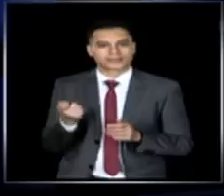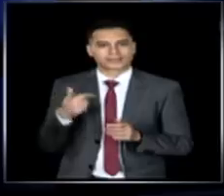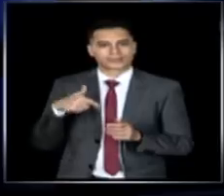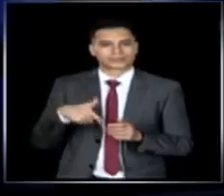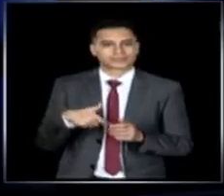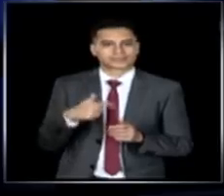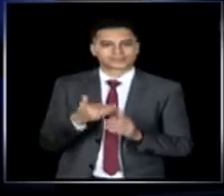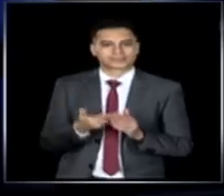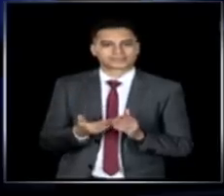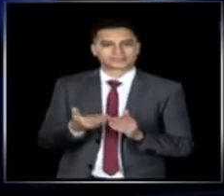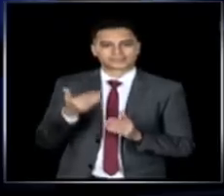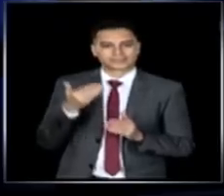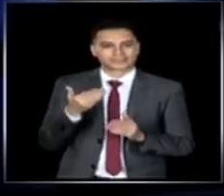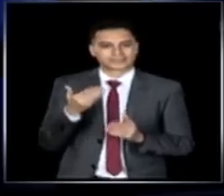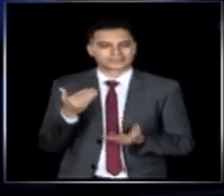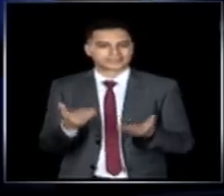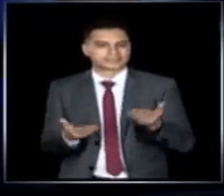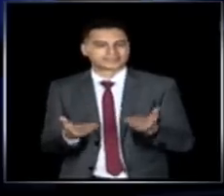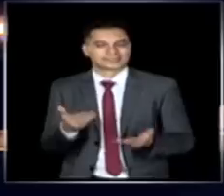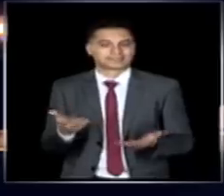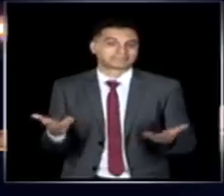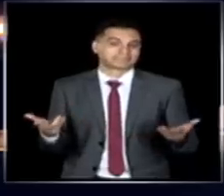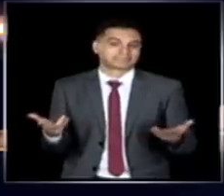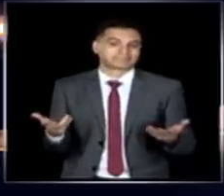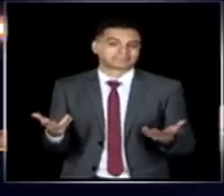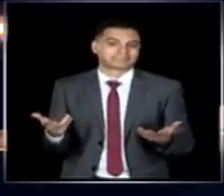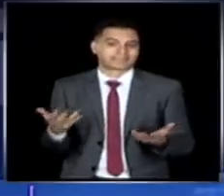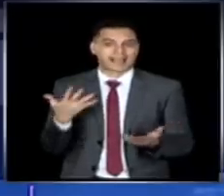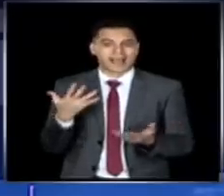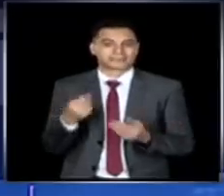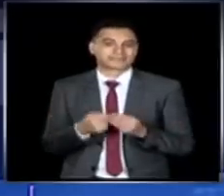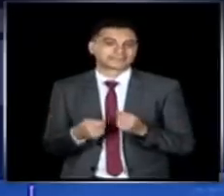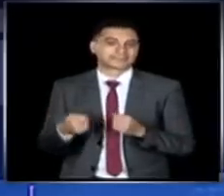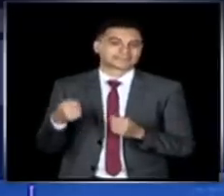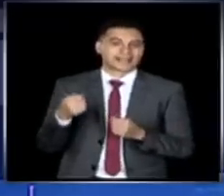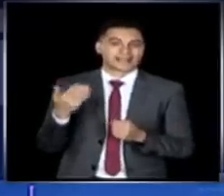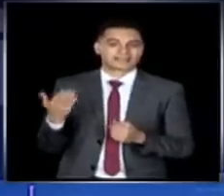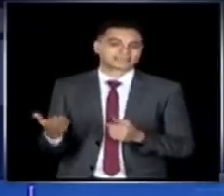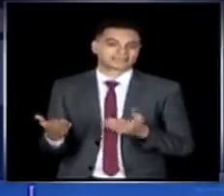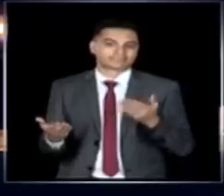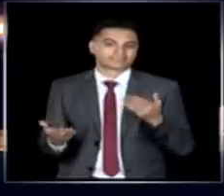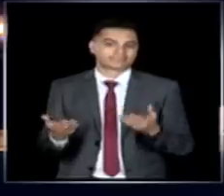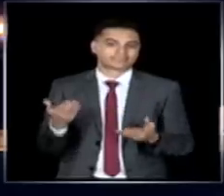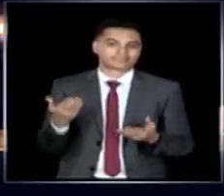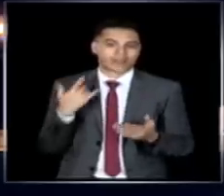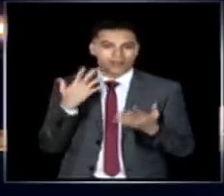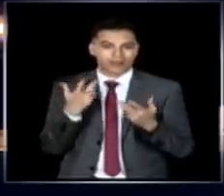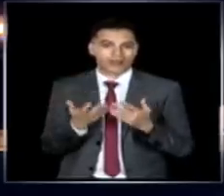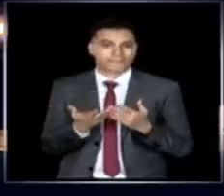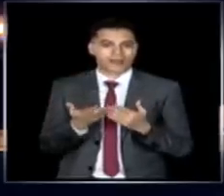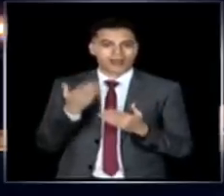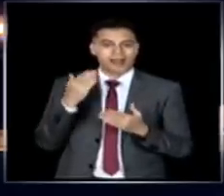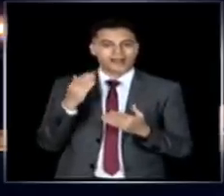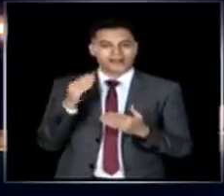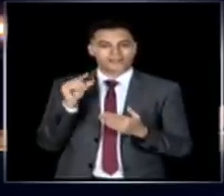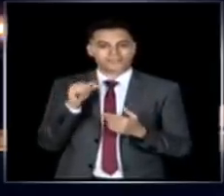265. لو جاوبنا إن شاء الله مش مشكلة، تفرق خمس نقط تفرقه، بس هيبقى من أعلى السكورز في تاريخ